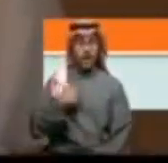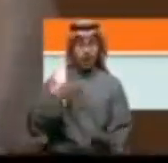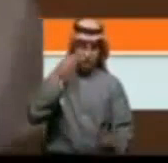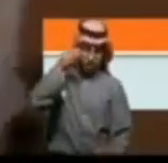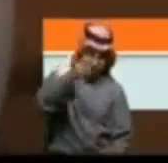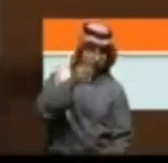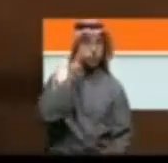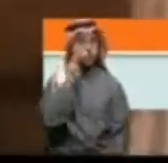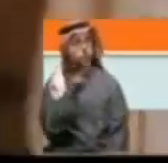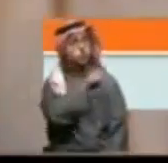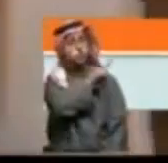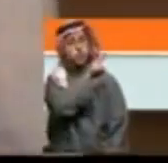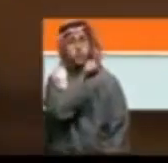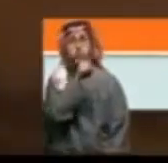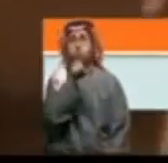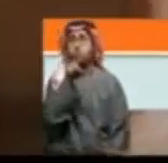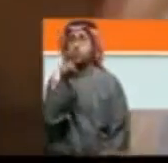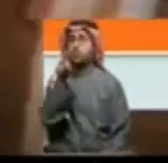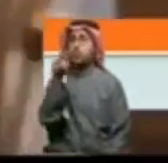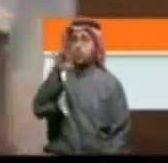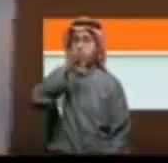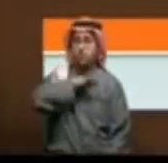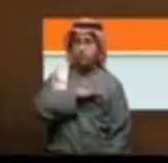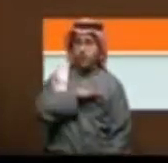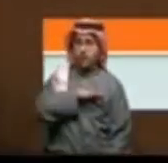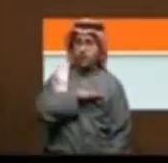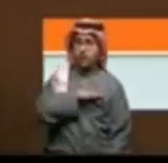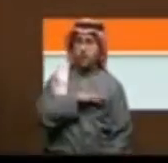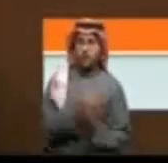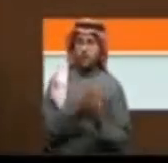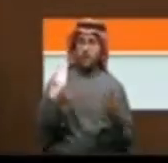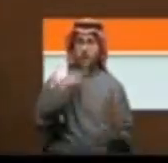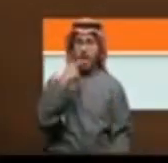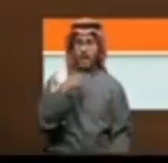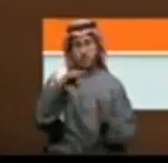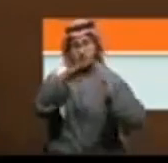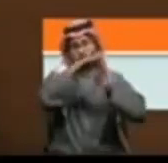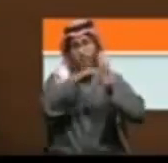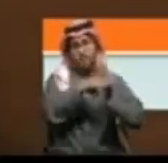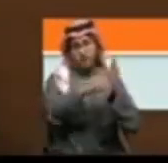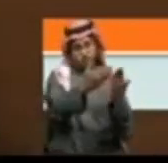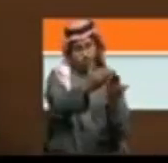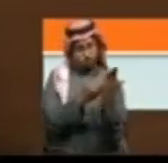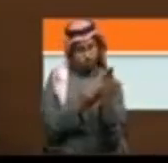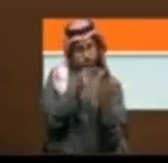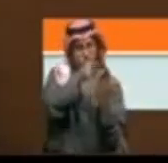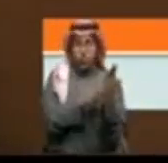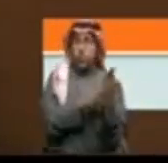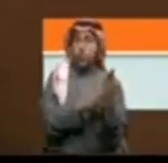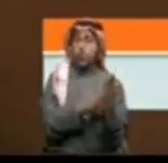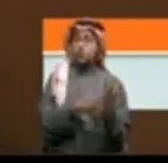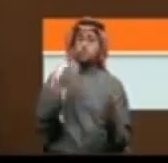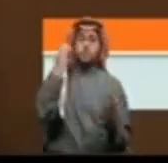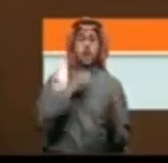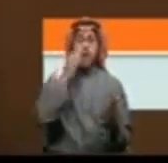هذا الجناح للحديث حول المشاركات والفعاليات والأنشطة التي تقدمها الإمارات.